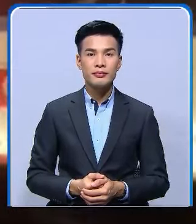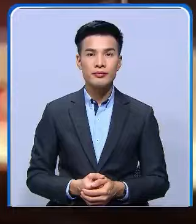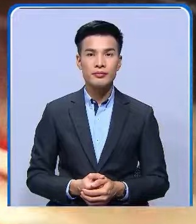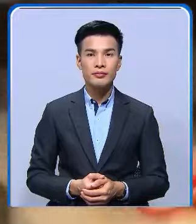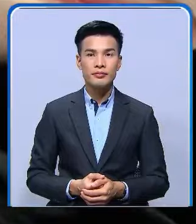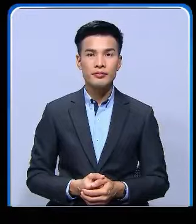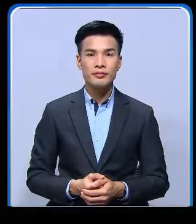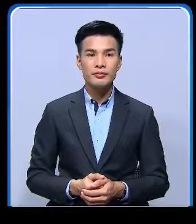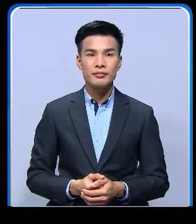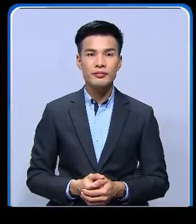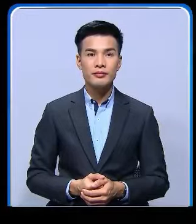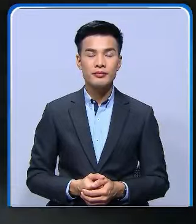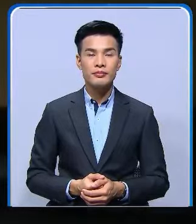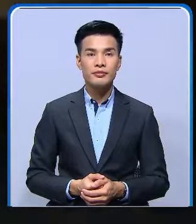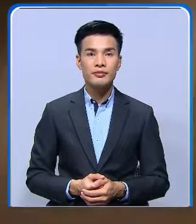ลง